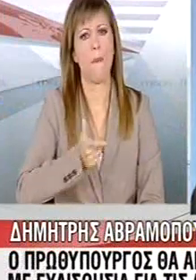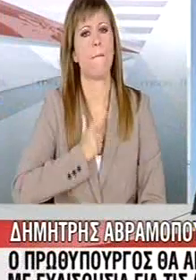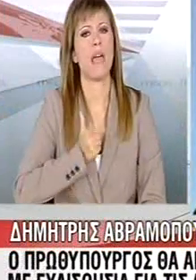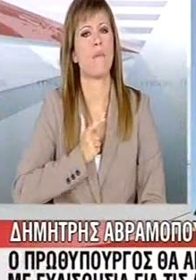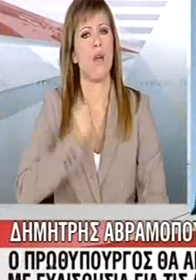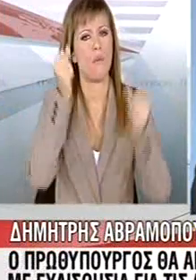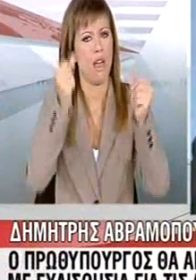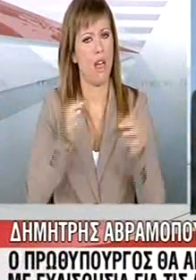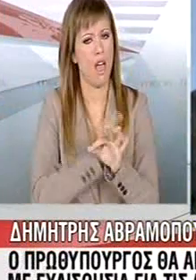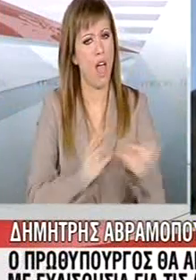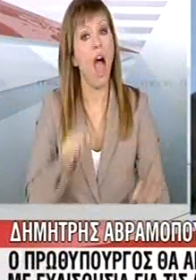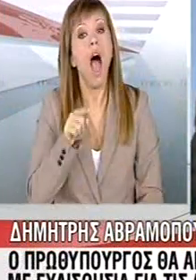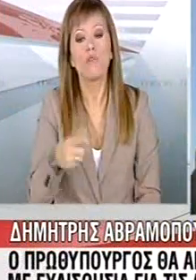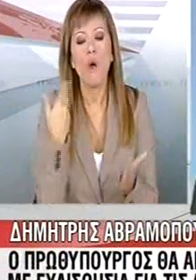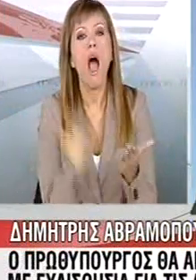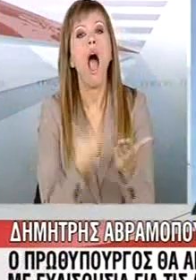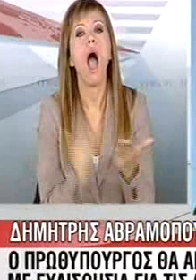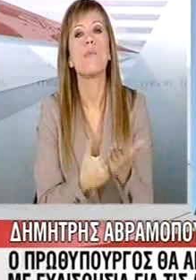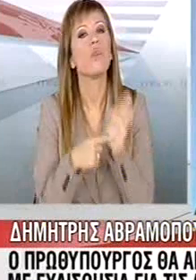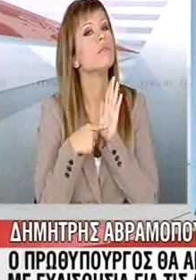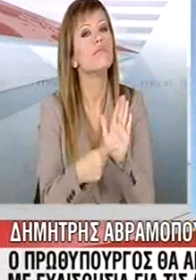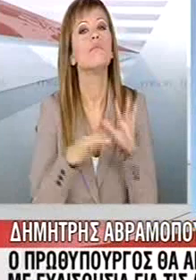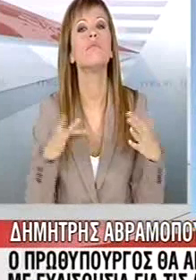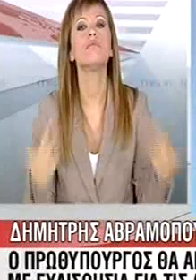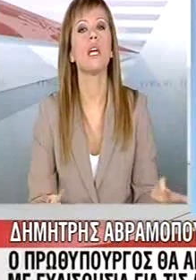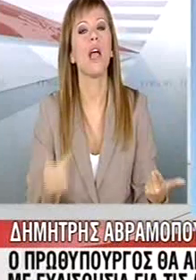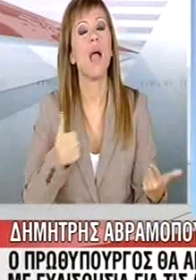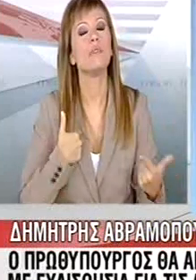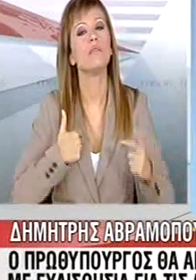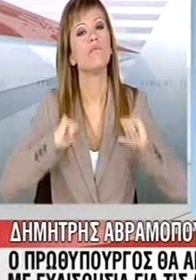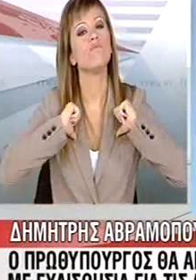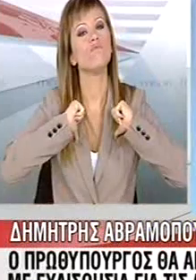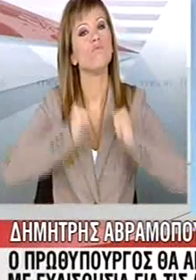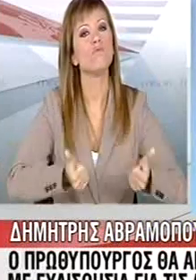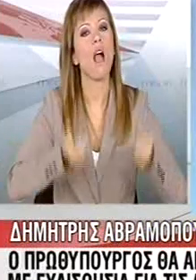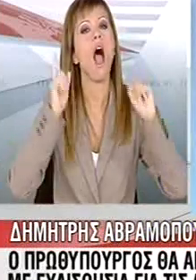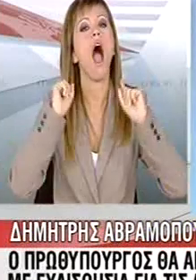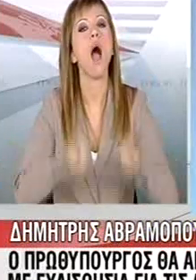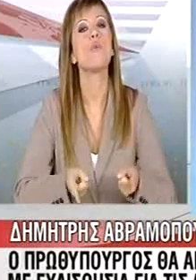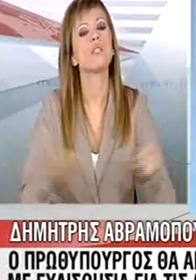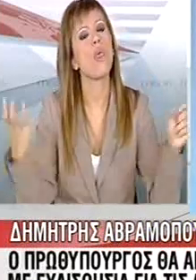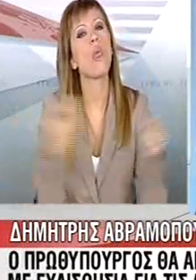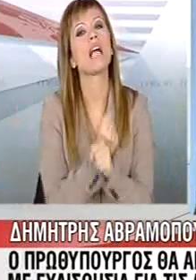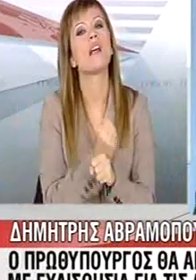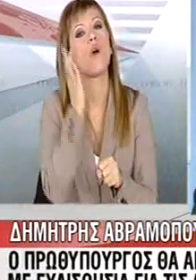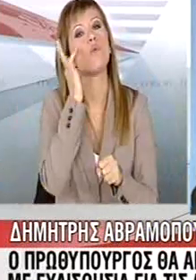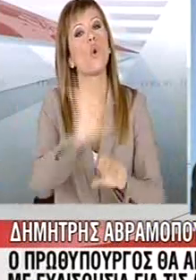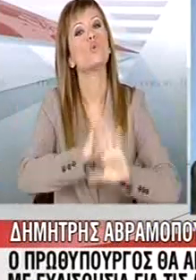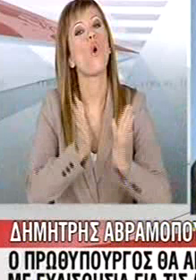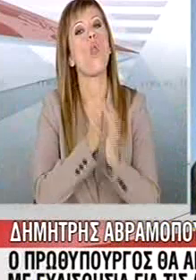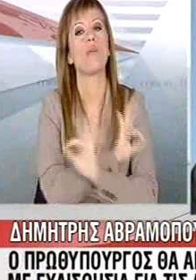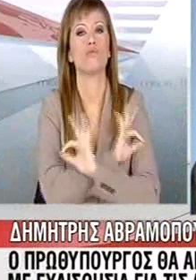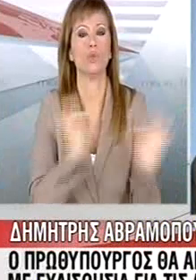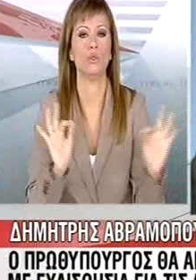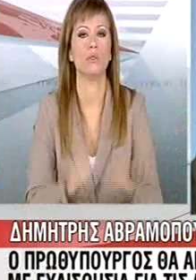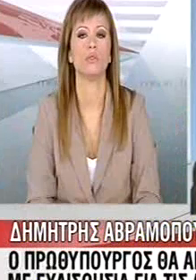δισεκατομμυρίων ευρώ που θα επιβεβαιώσει με τον πιο ξεκάθαρο τρόπο την αποφασιστικότητά μας να πετύχουμε τους στόχους μας.